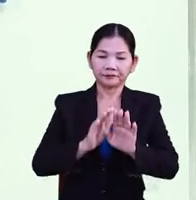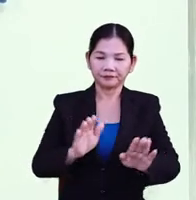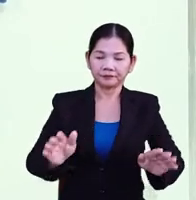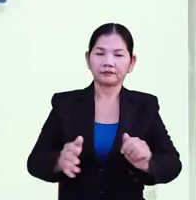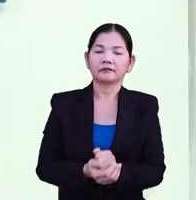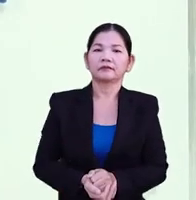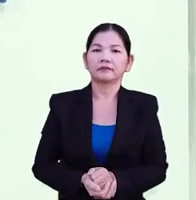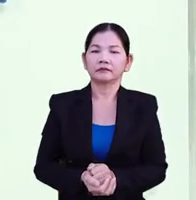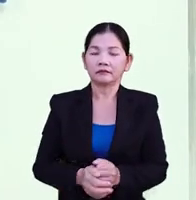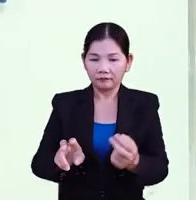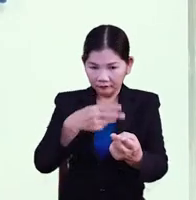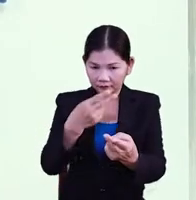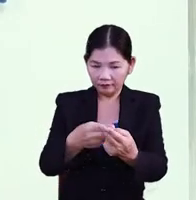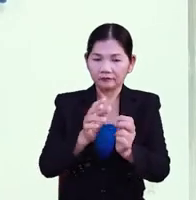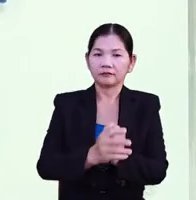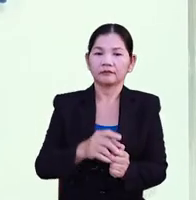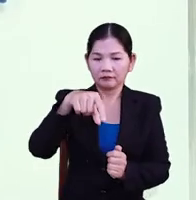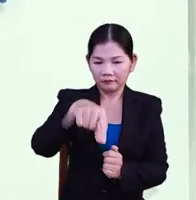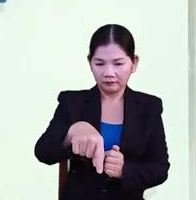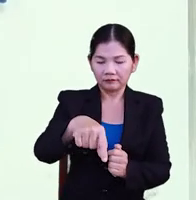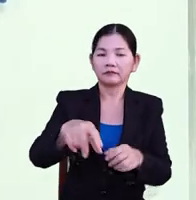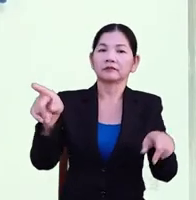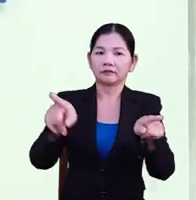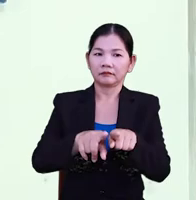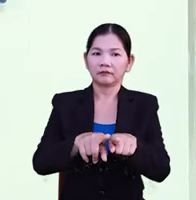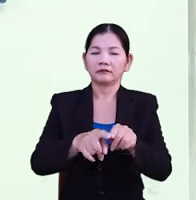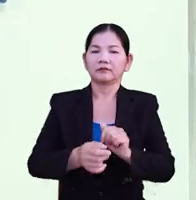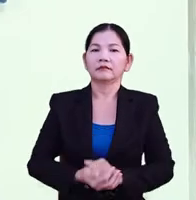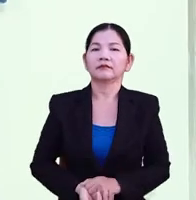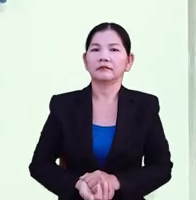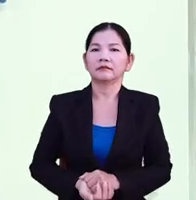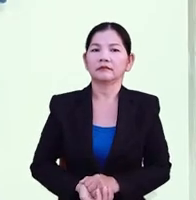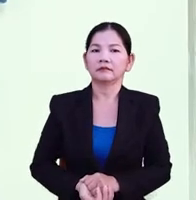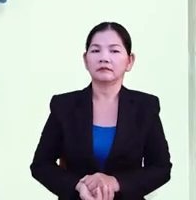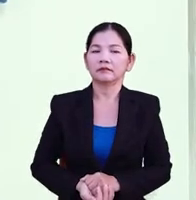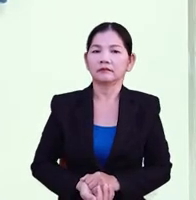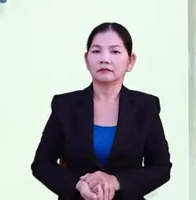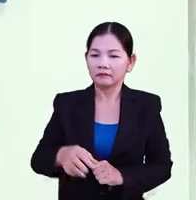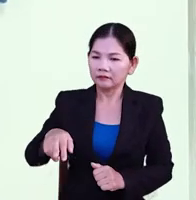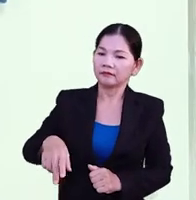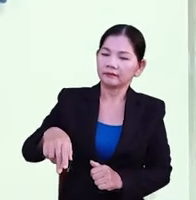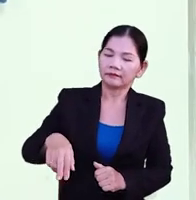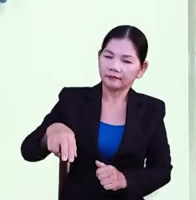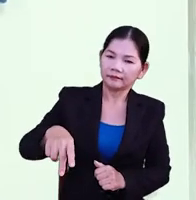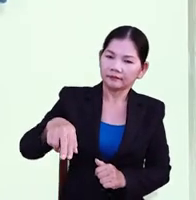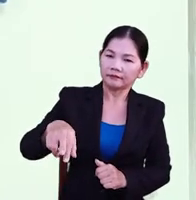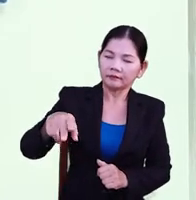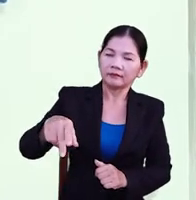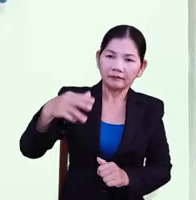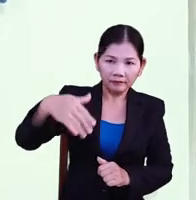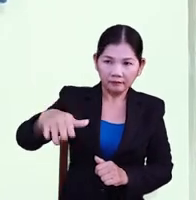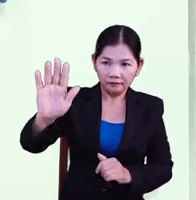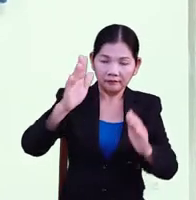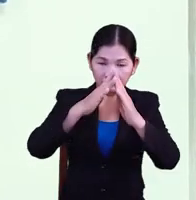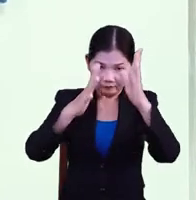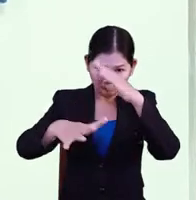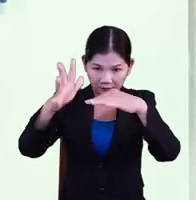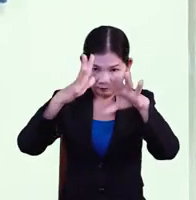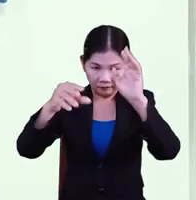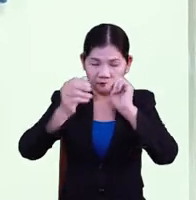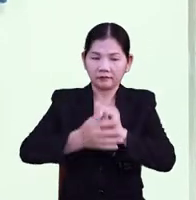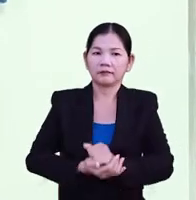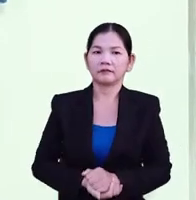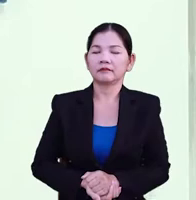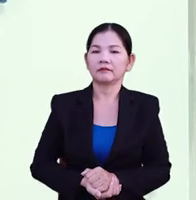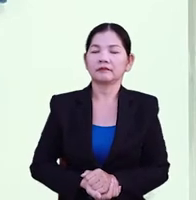เชี่ยชลอยท่ารุกก่อได้นะก่อนนะจ้าเคยได้กีกงปงแต่ดาวดาวเตอร์สลาเรียนจังนี่กีดาว